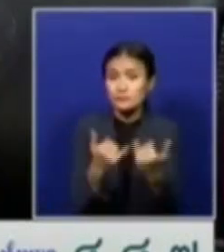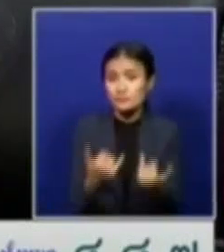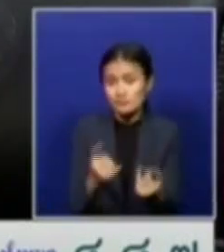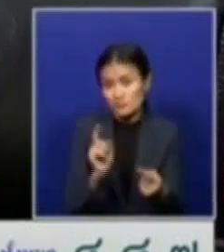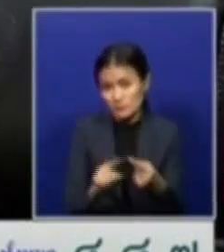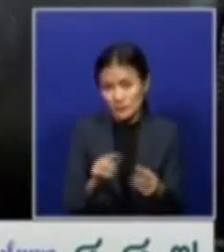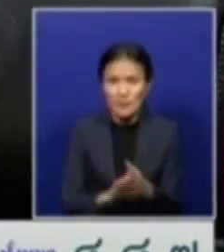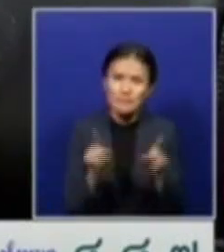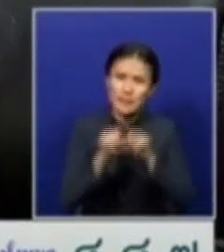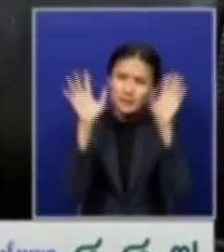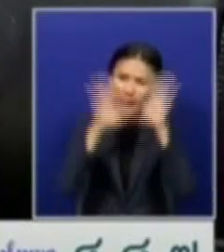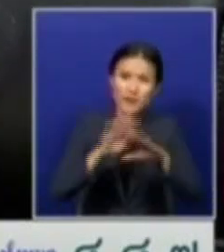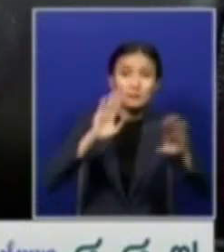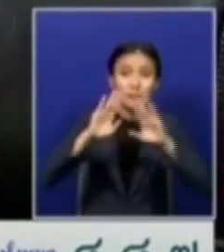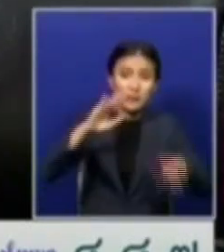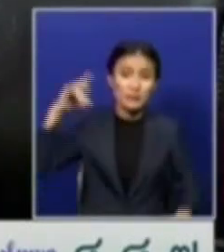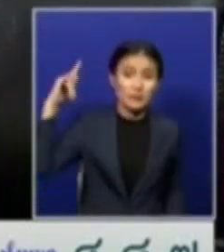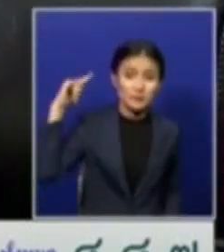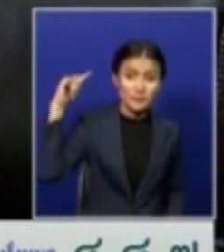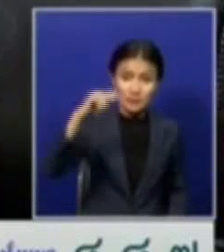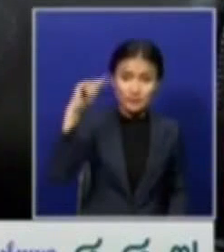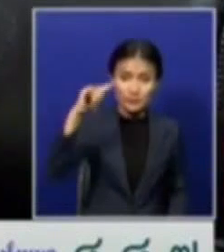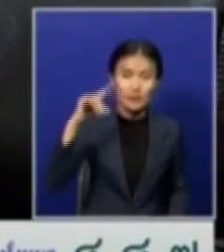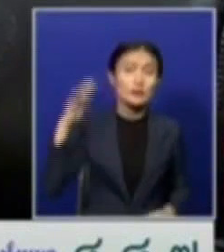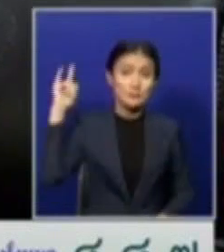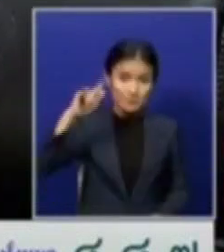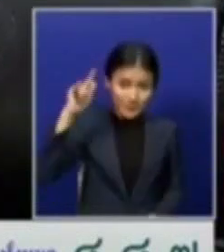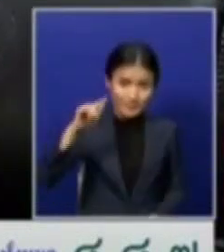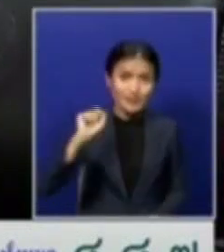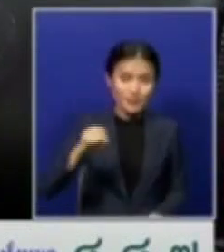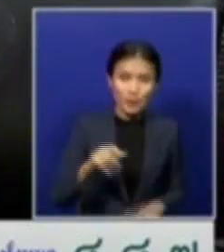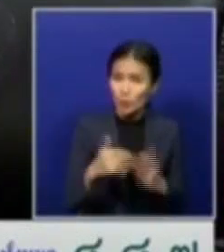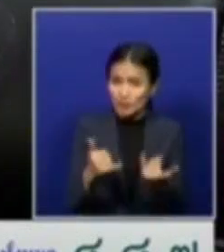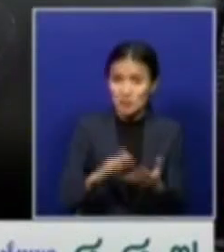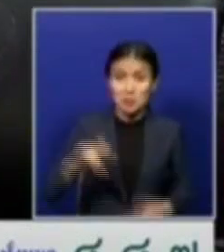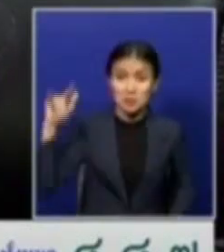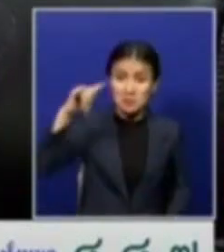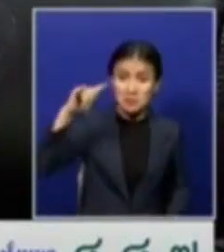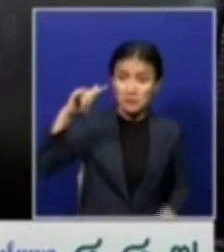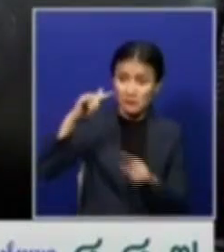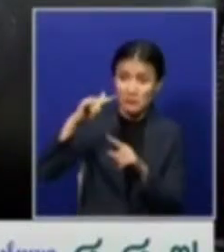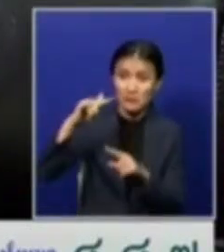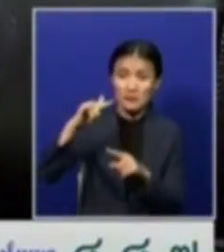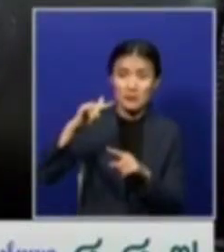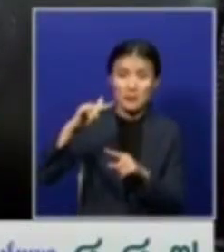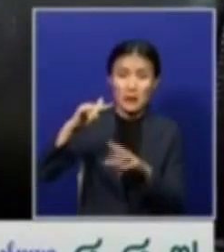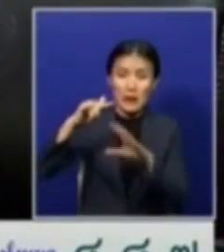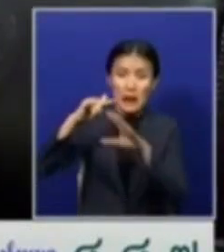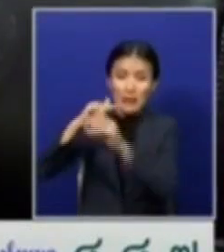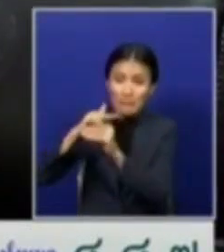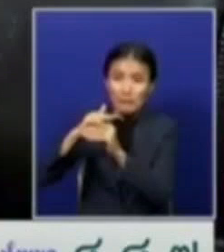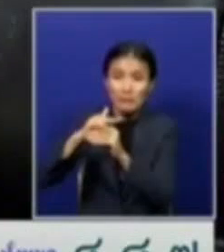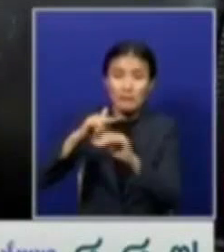อยู่บนเครื่องบินนั่นแหละครับที่จะมาช่วยกันติดเครื่องยนต์ฟื้นฟูเศรษฐกิจ